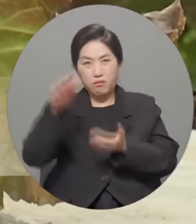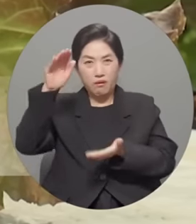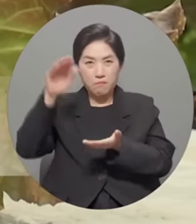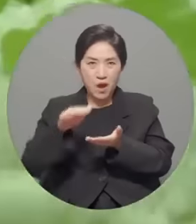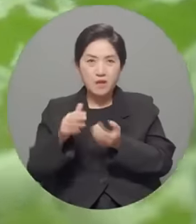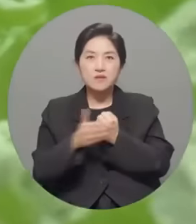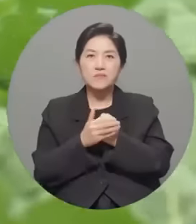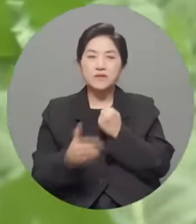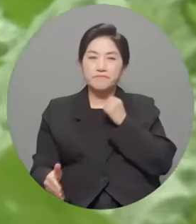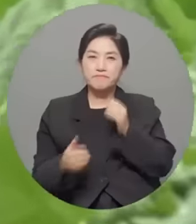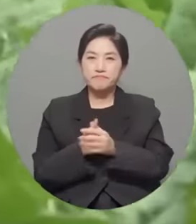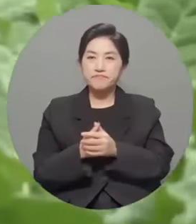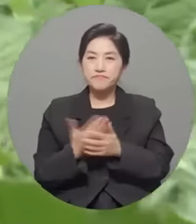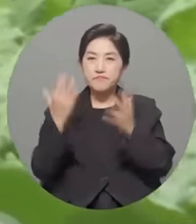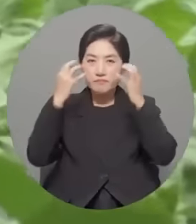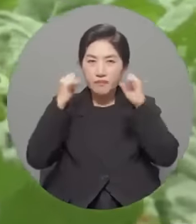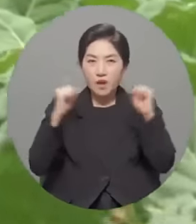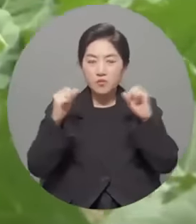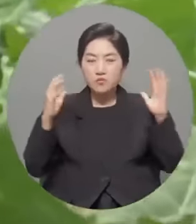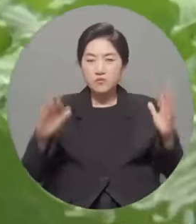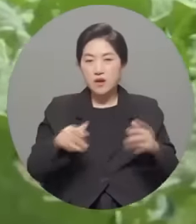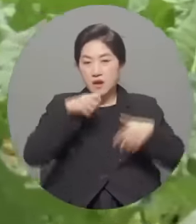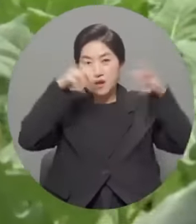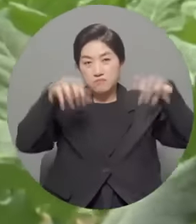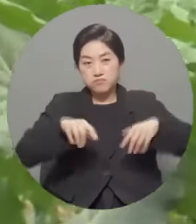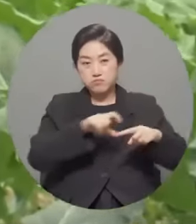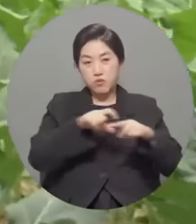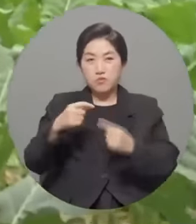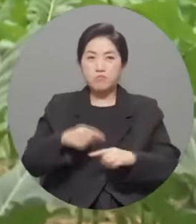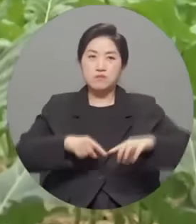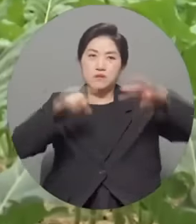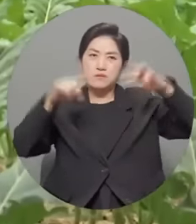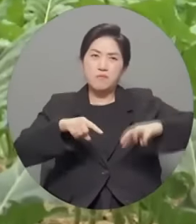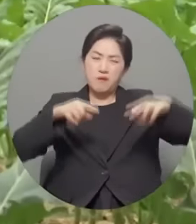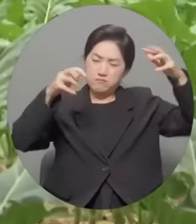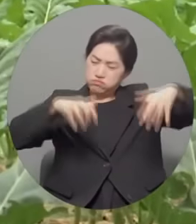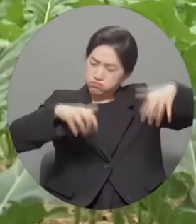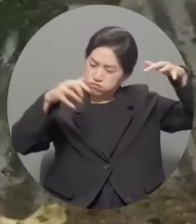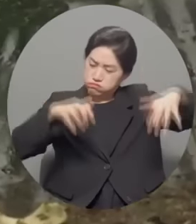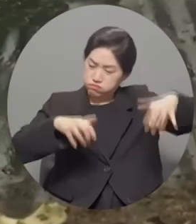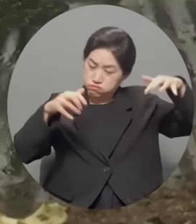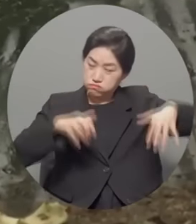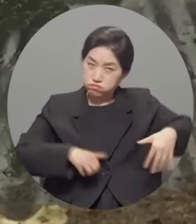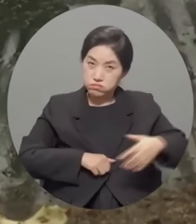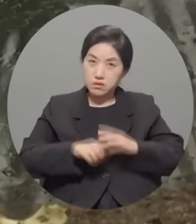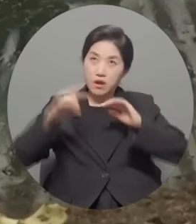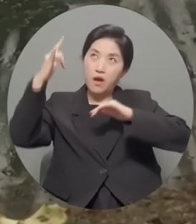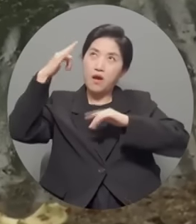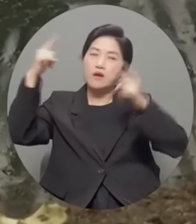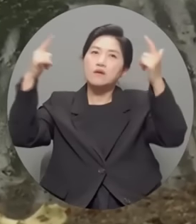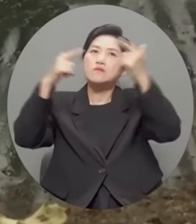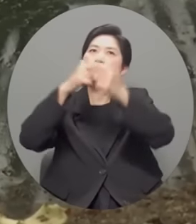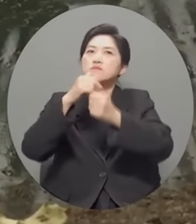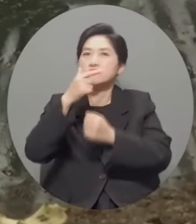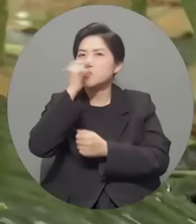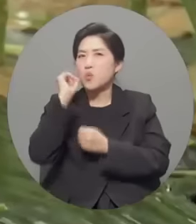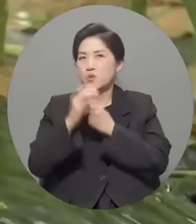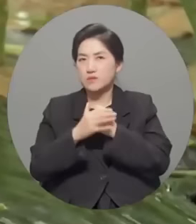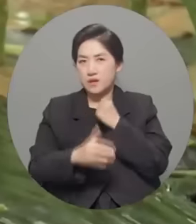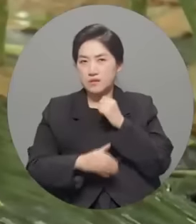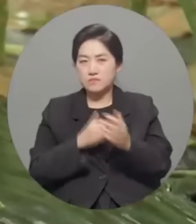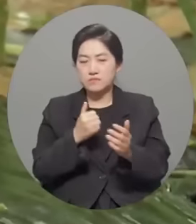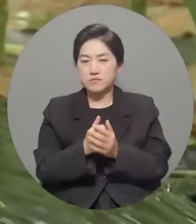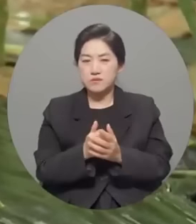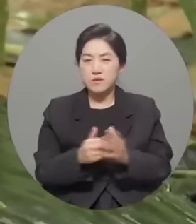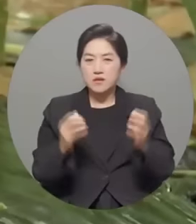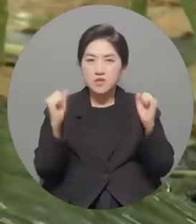때문입니다. 지난 겨울 강수량은 거의 평년의 3배였는데 많은 비로 일조량이 줄면서 겨울 재배 채소